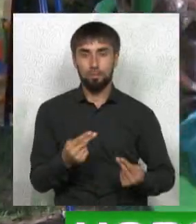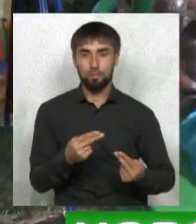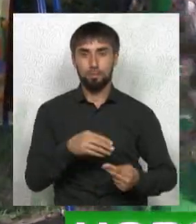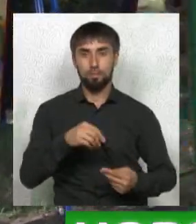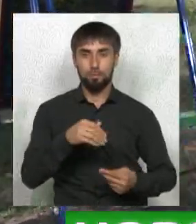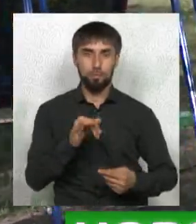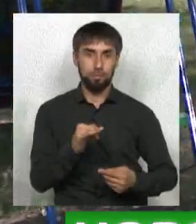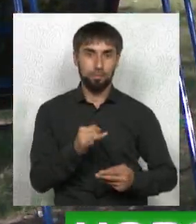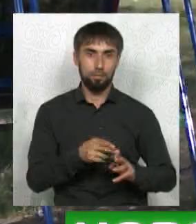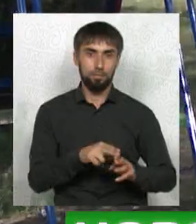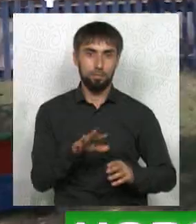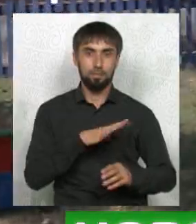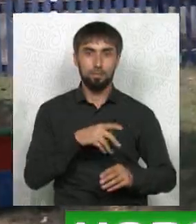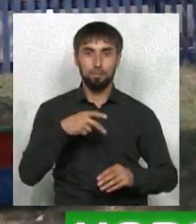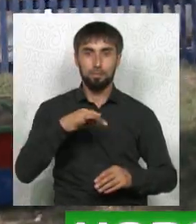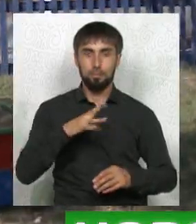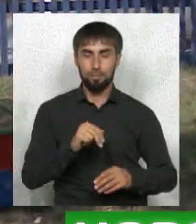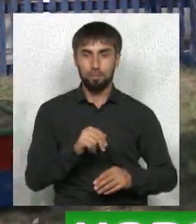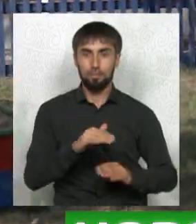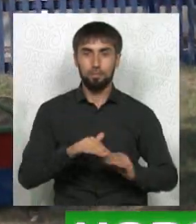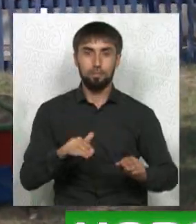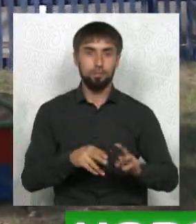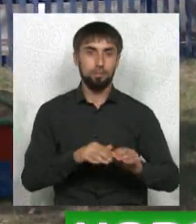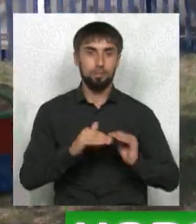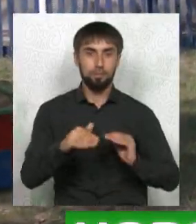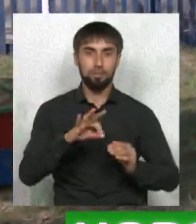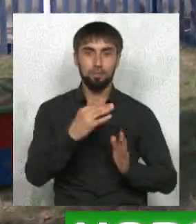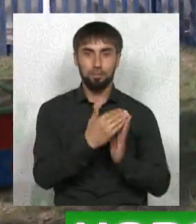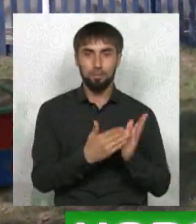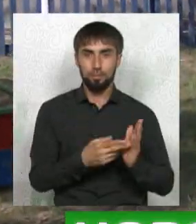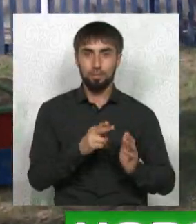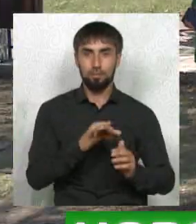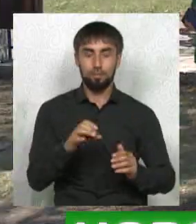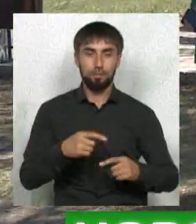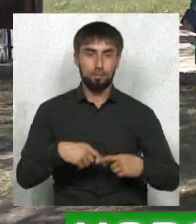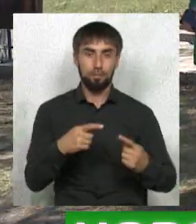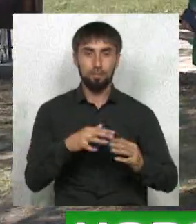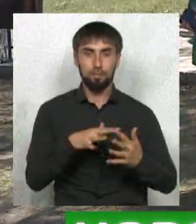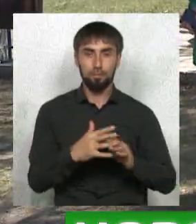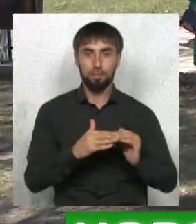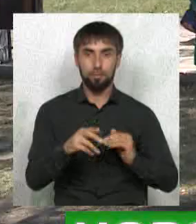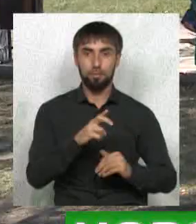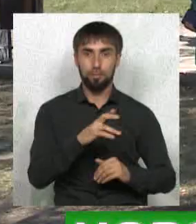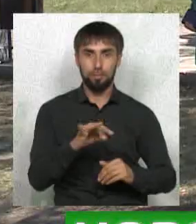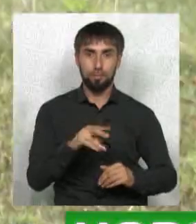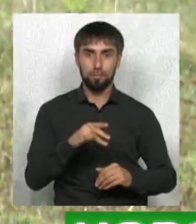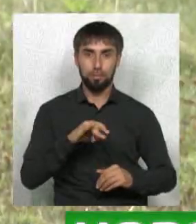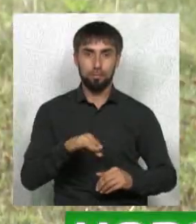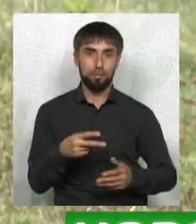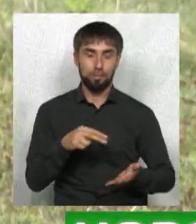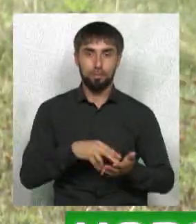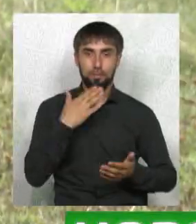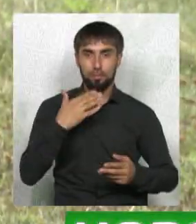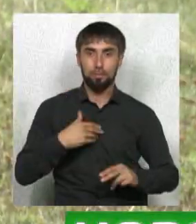песочнице и скатываются с горки. Детская площадка, построенная по программе комплексного развития сельских территорий в Бердюрте, стала